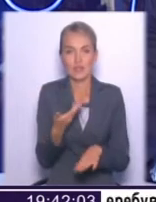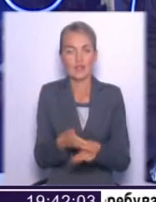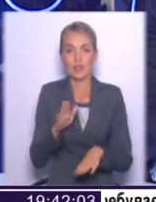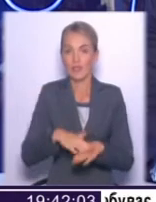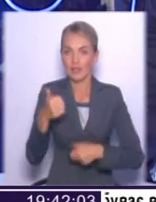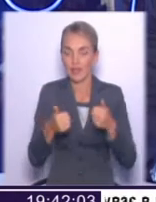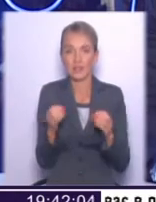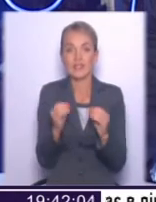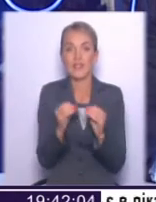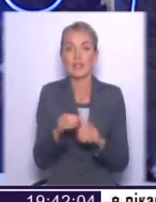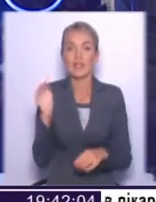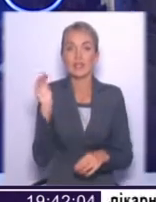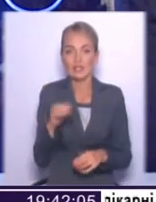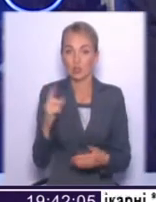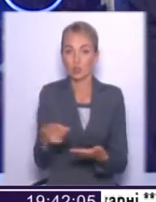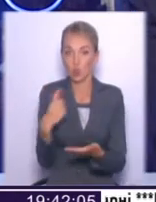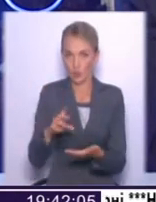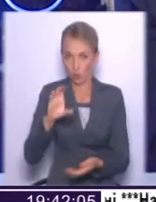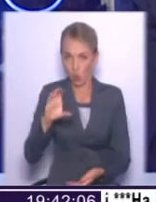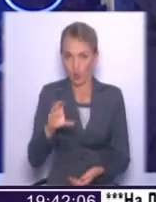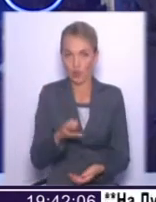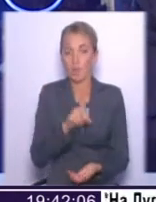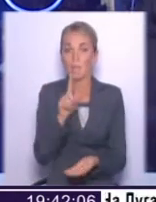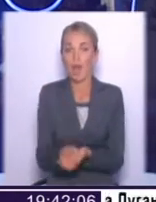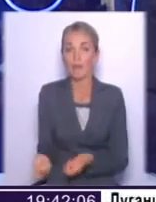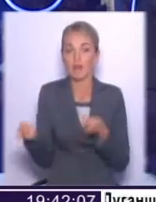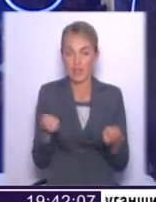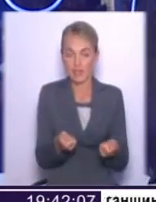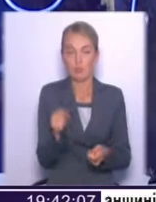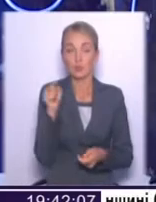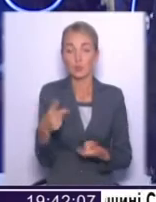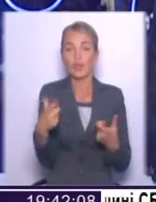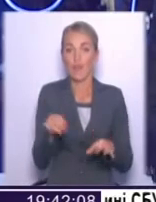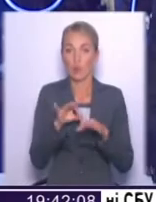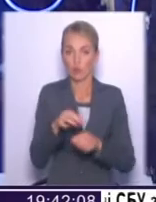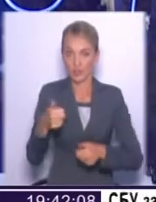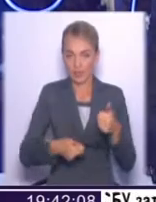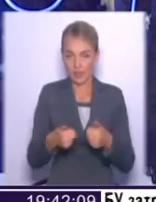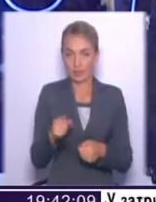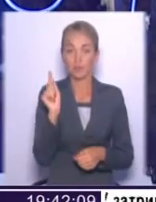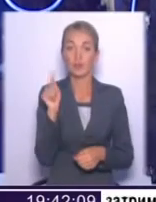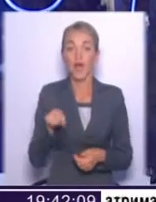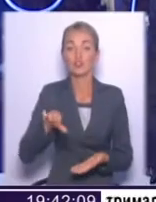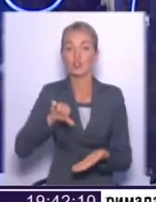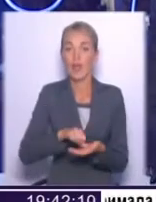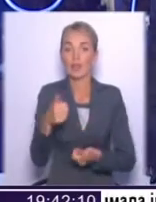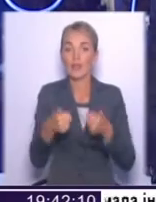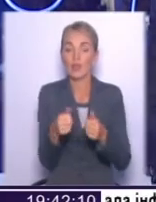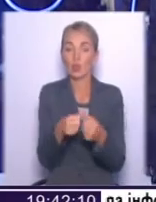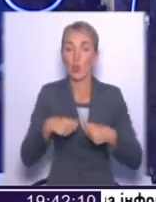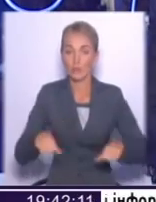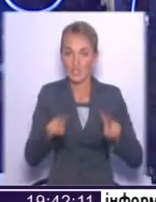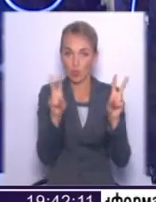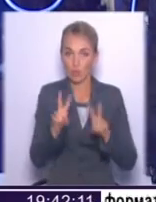тендерах десятків тисяч сторінок, він має привезти туди, де проводиться тендер. Там члени тендерної комісії продивляються всі